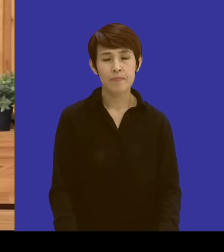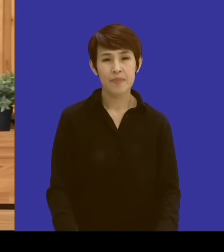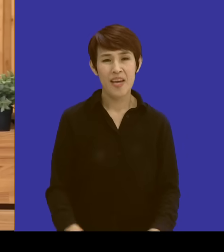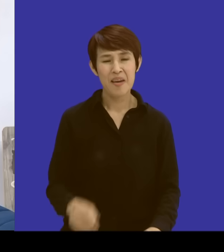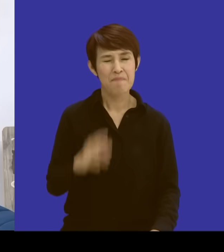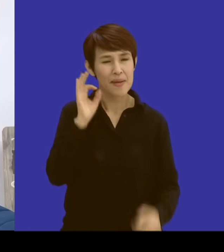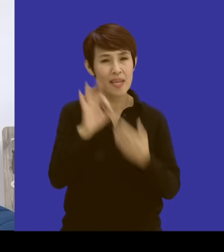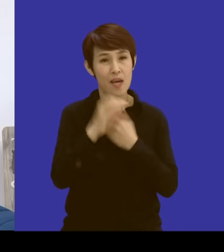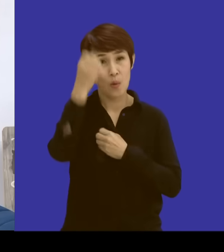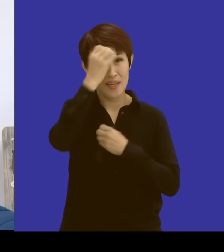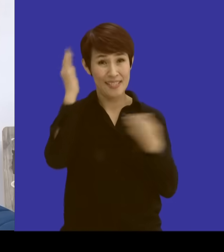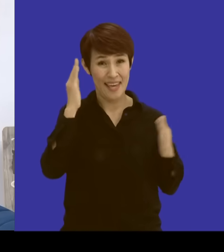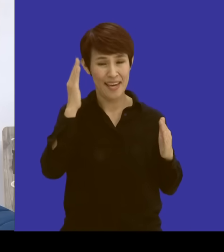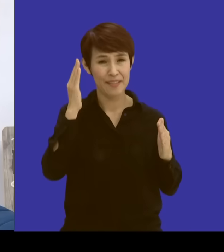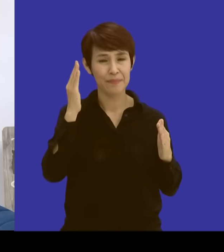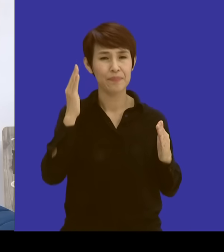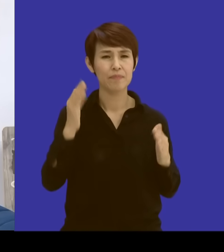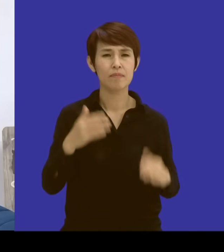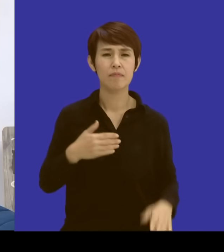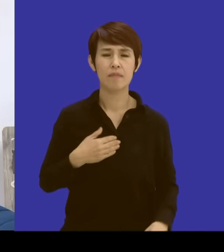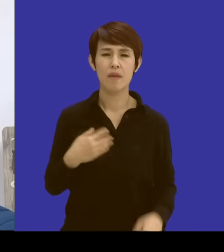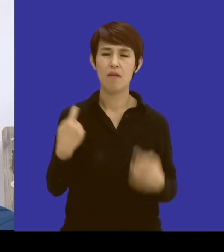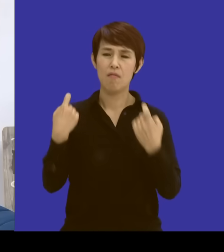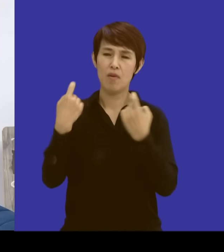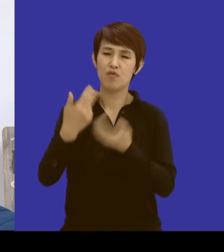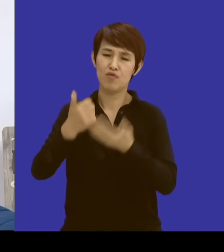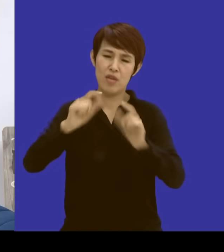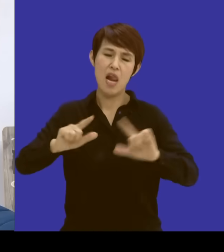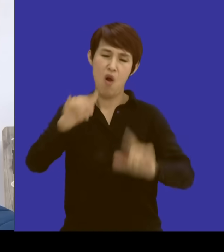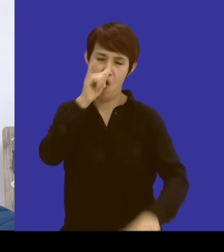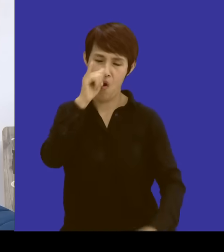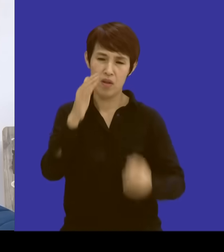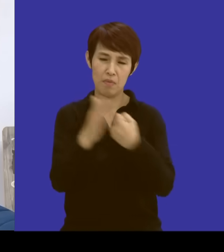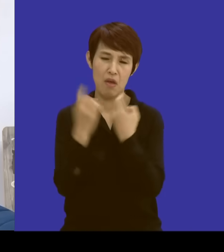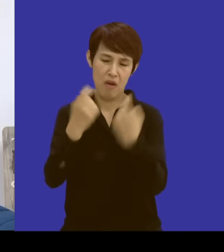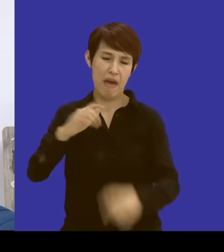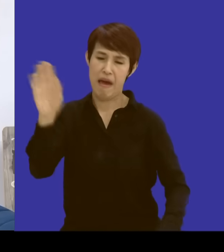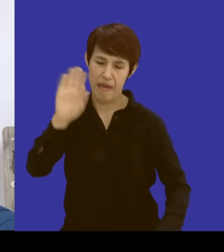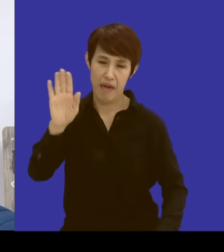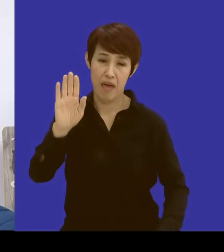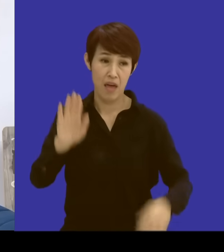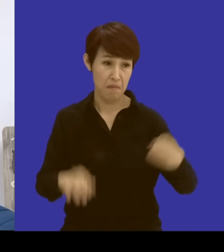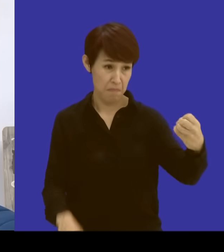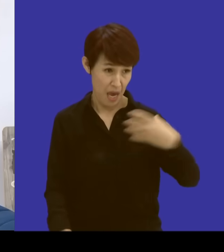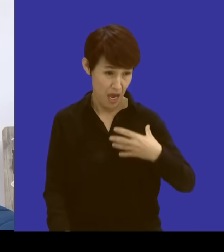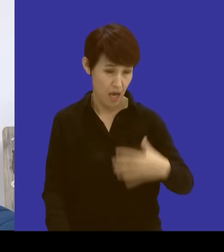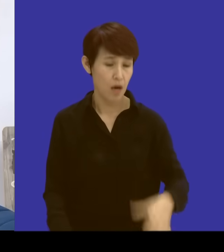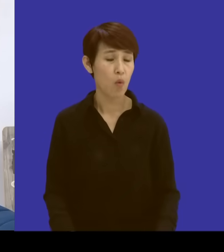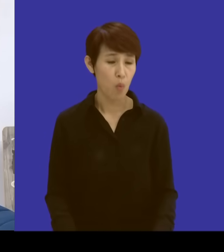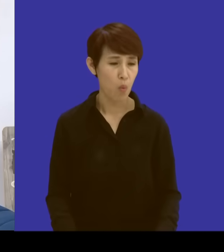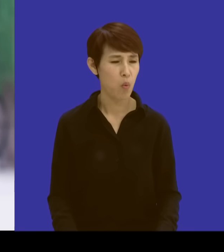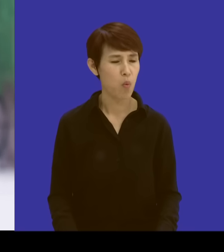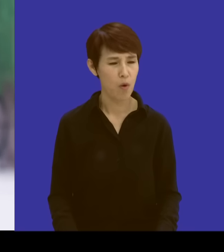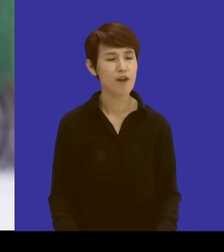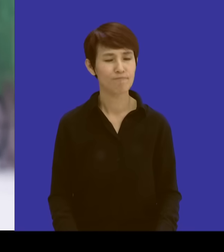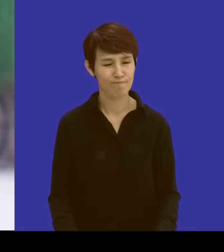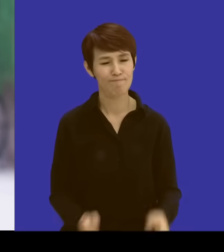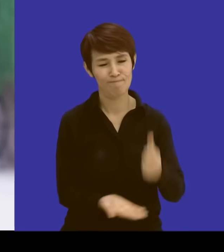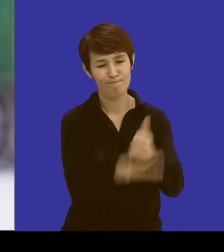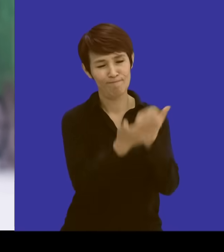고등부 아이가 예. 수학여행을 주일께서 안 가겠어요 라고 말하면 저는 일단 얘가 참 기특할 것